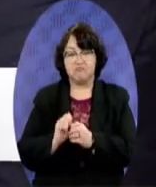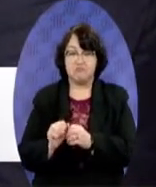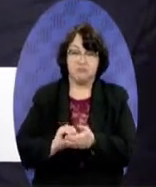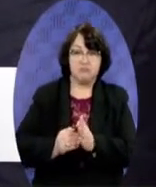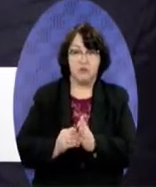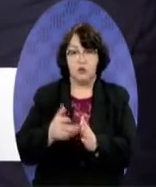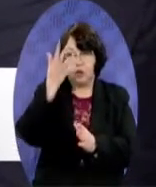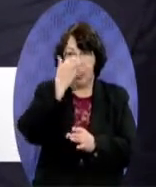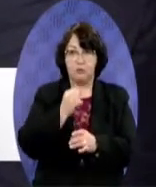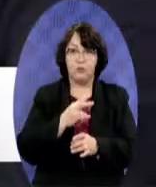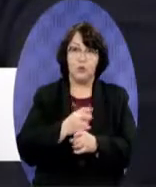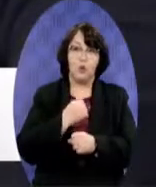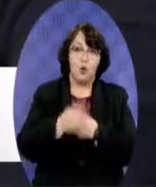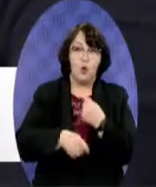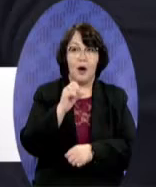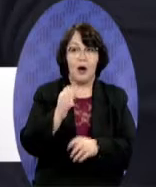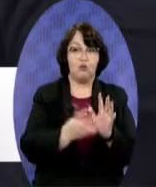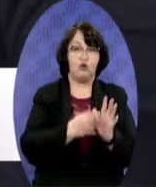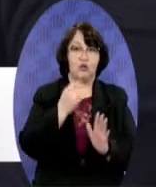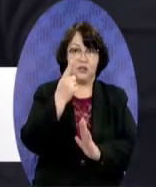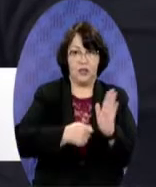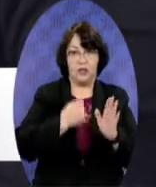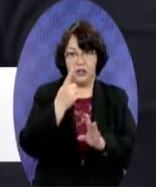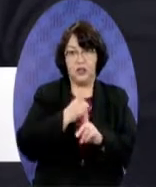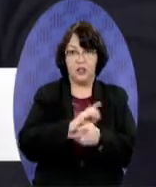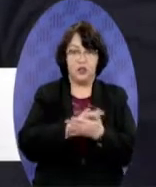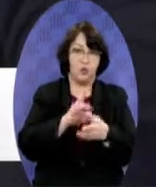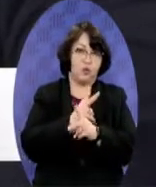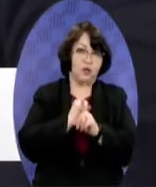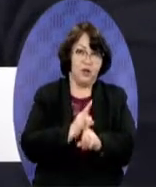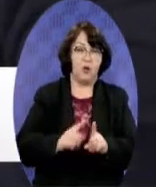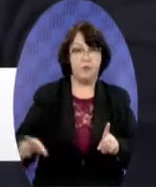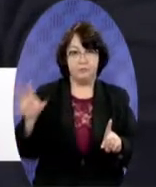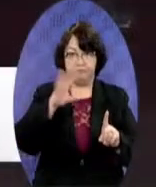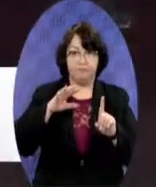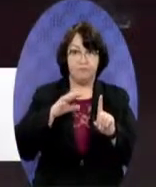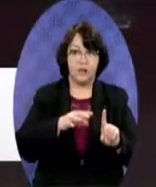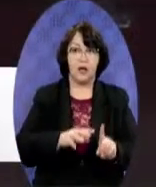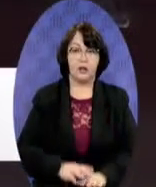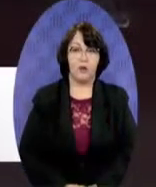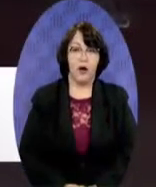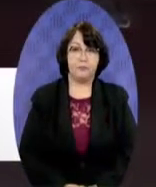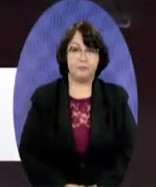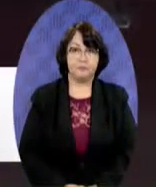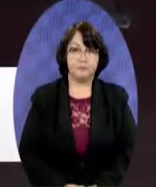тухай хуулийг 2019 оны 1-р сараас эхлэн шинчилсэн хуулийг мөрдөж эхлээд байгаа юм аа.